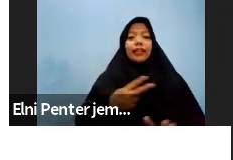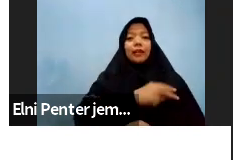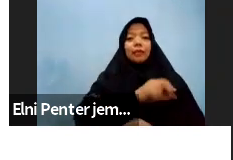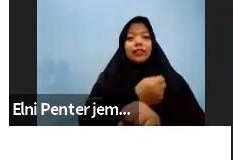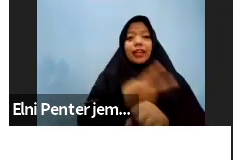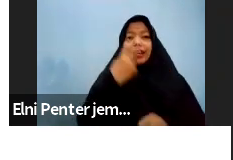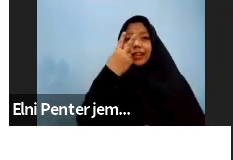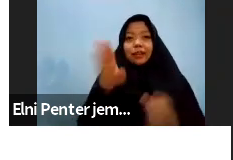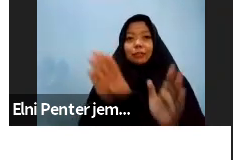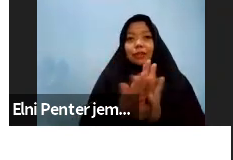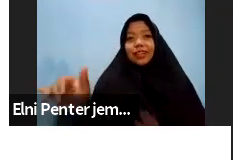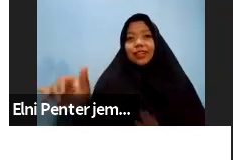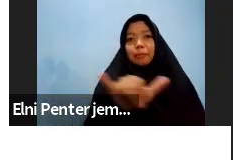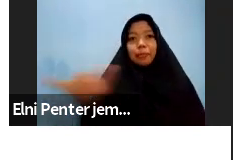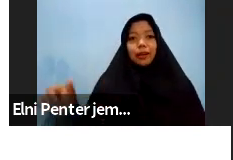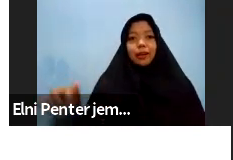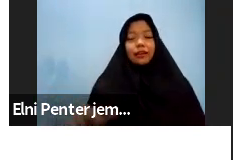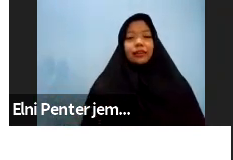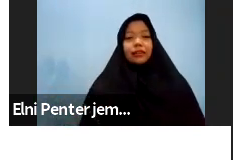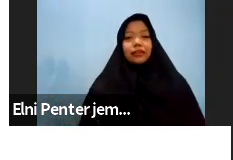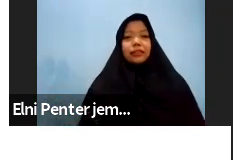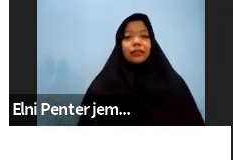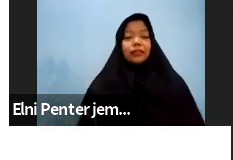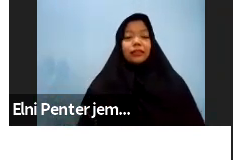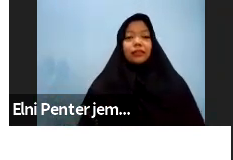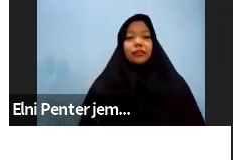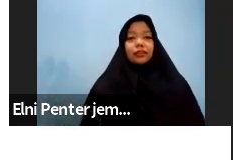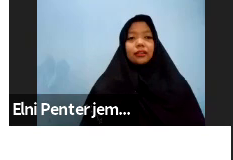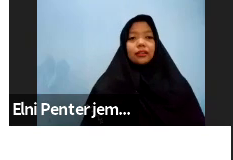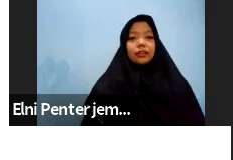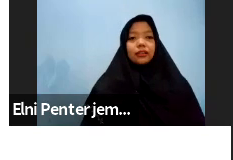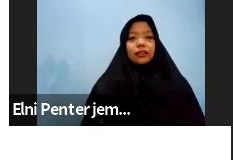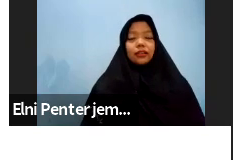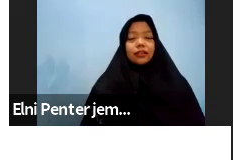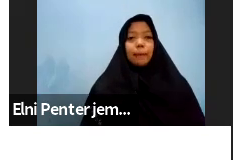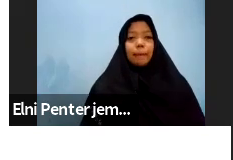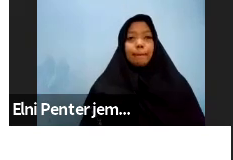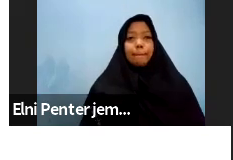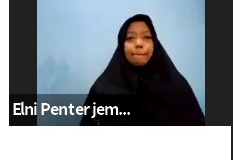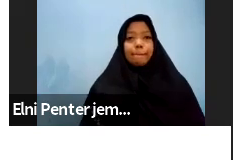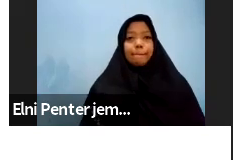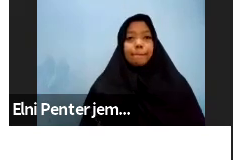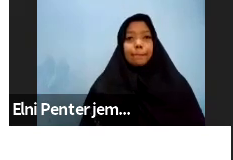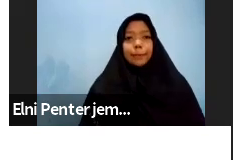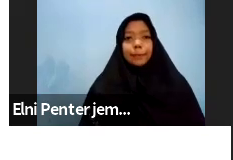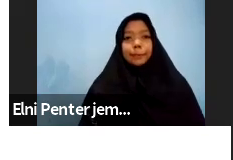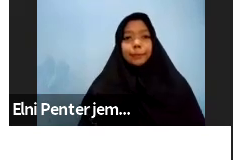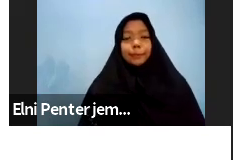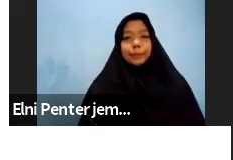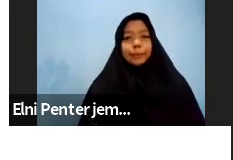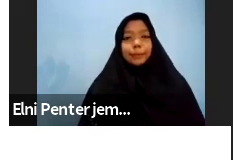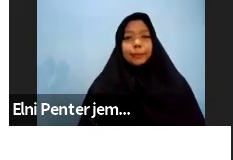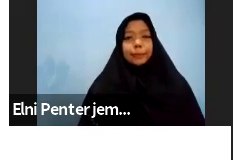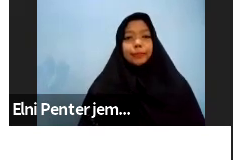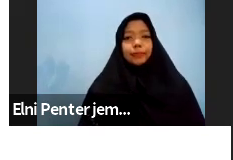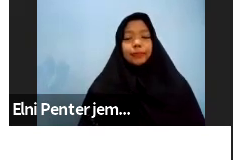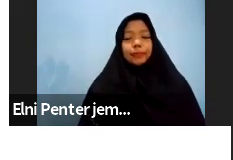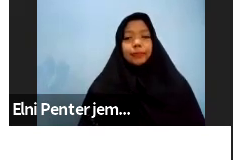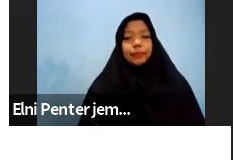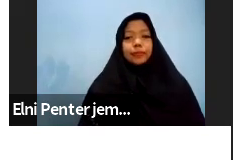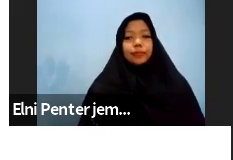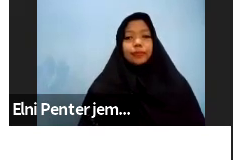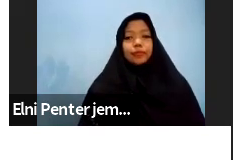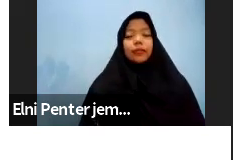audio learning objects ditera dan juga ada media audio Ilmi objek terang Lalu